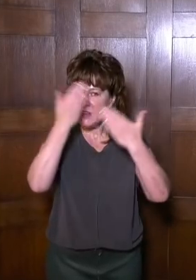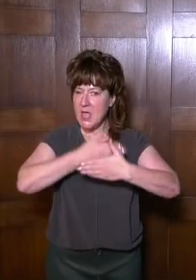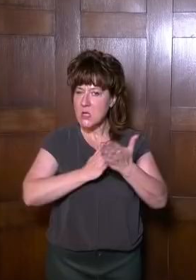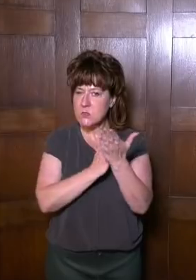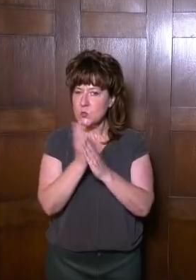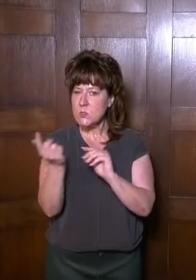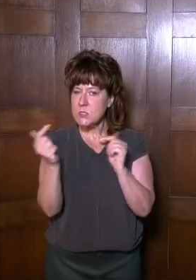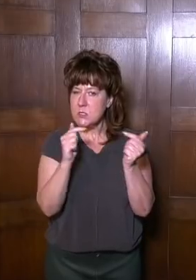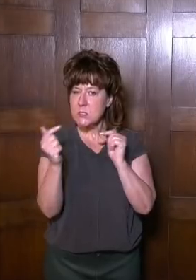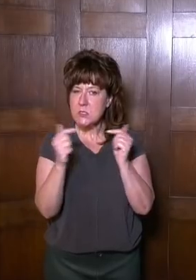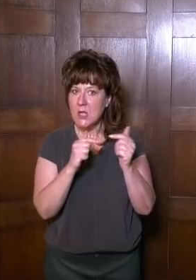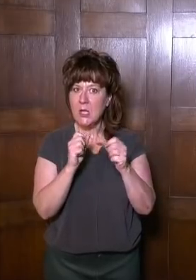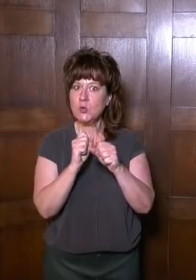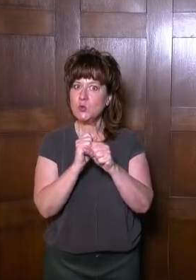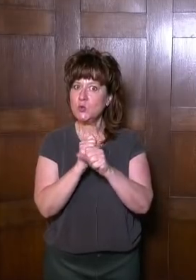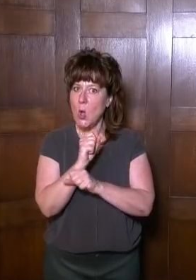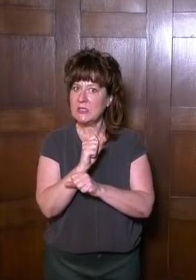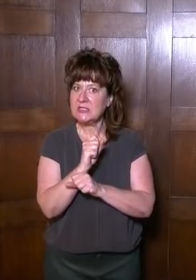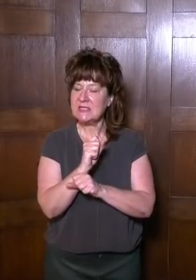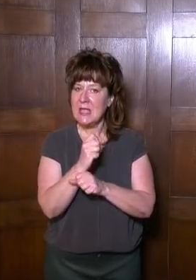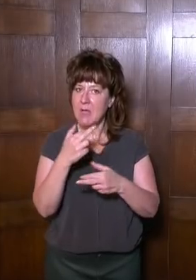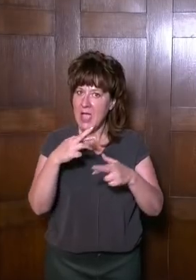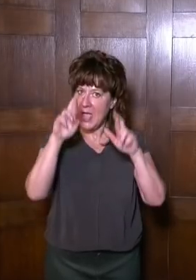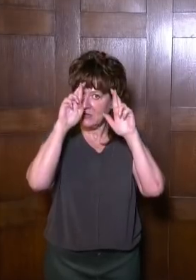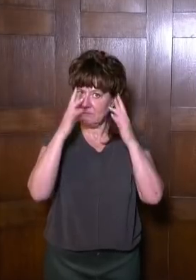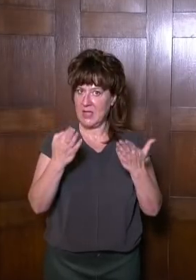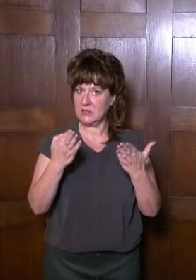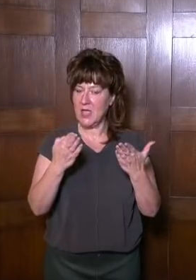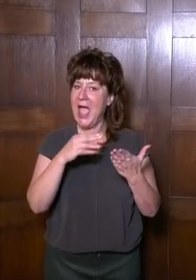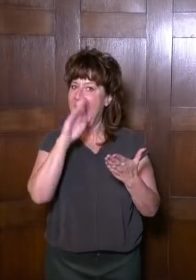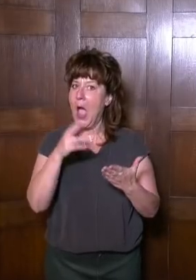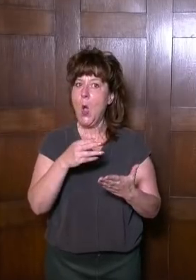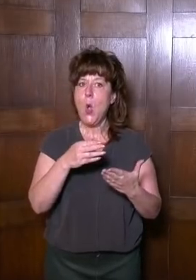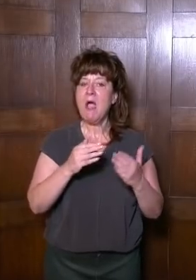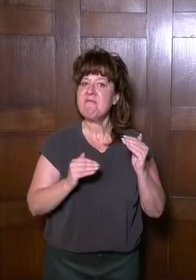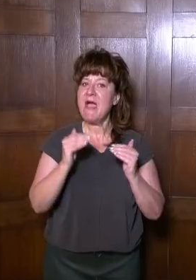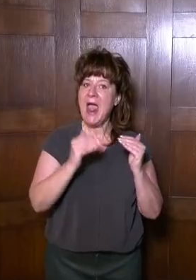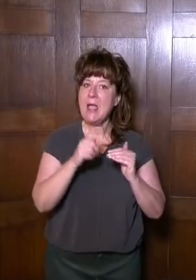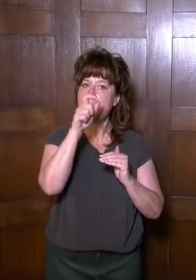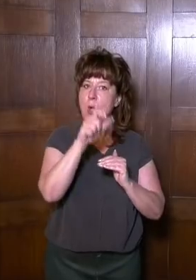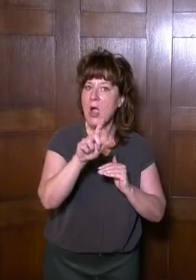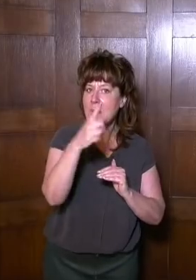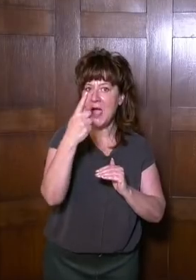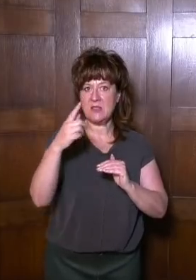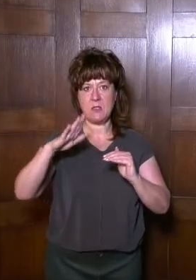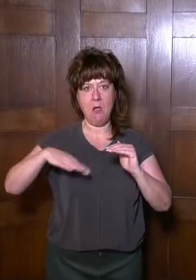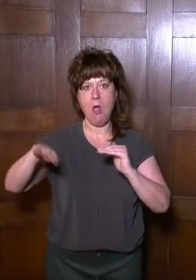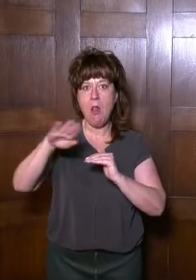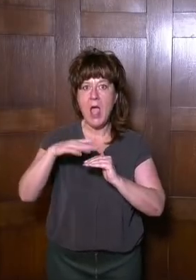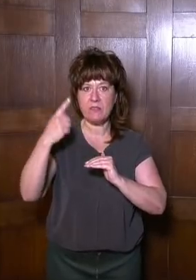aber immer sich gegenseitig sehr, sehr ernst genommen hat. Das Verhältnis zu den Bürgermeistern und Landräten,